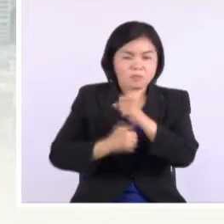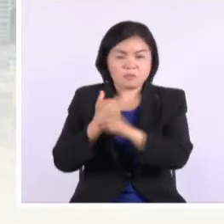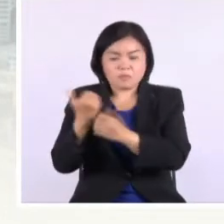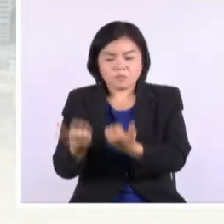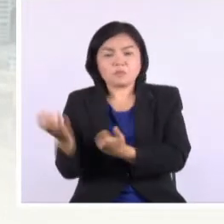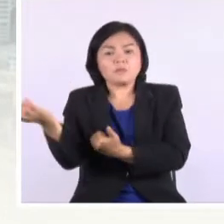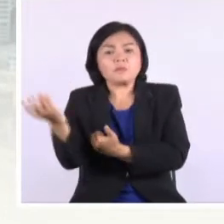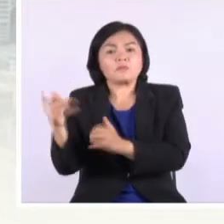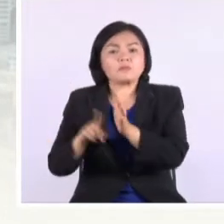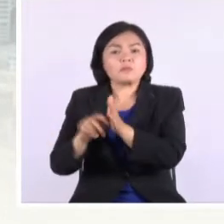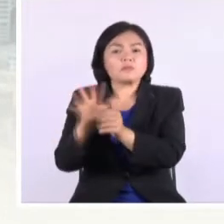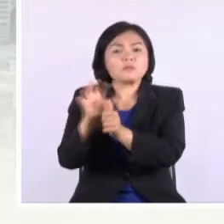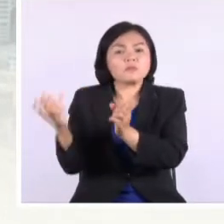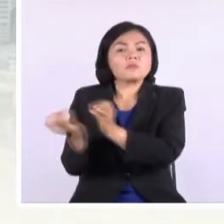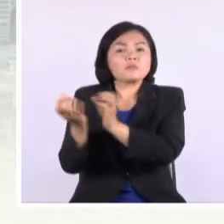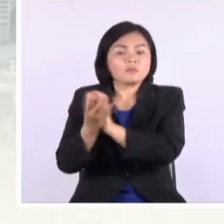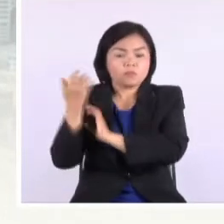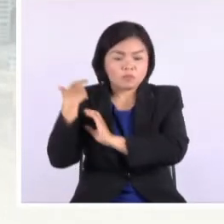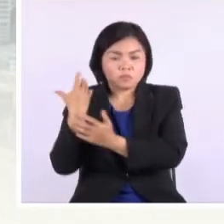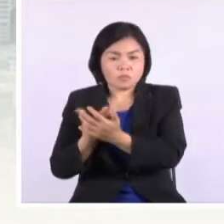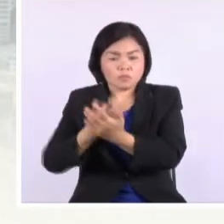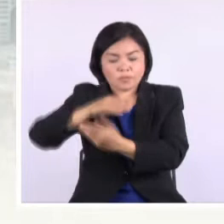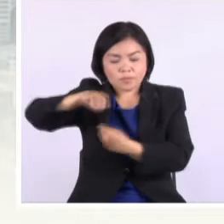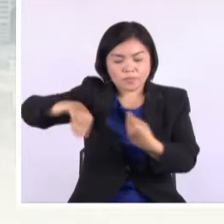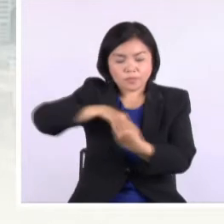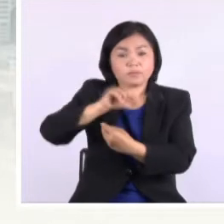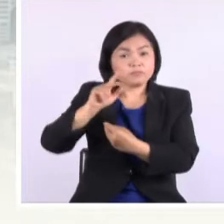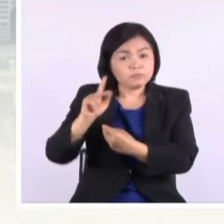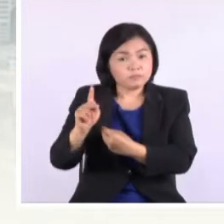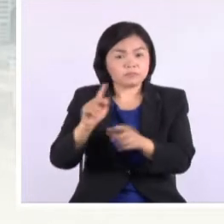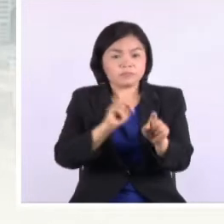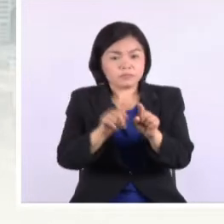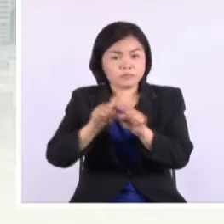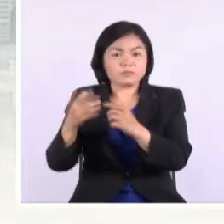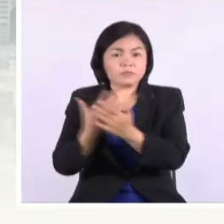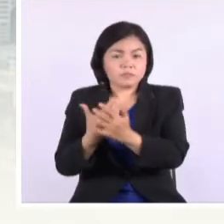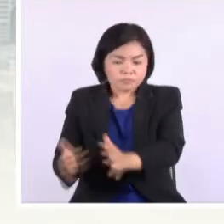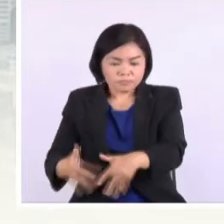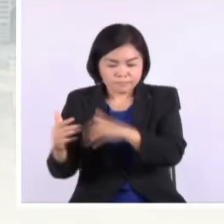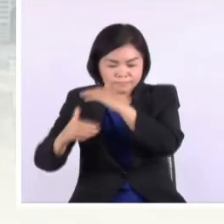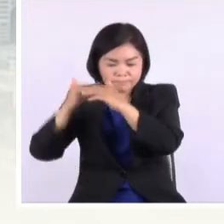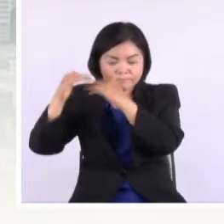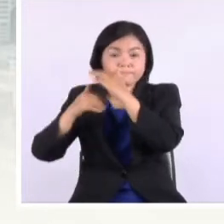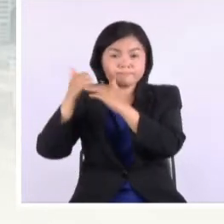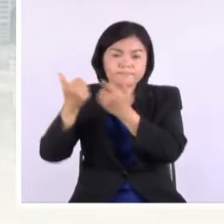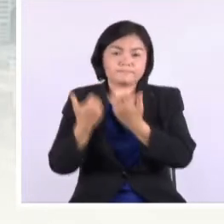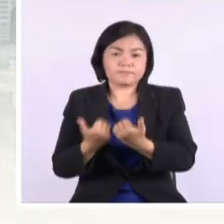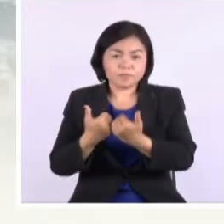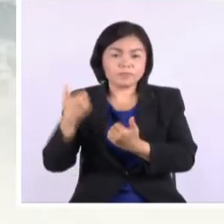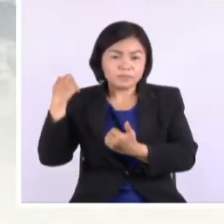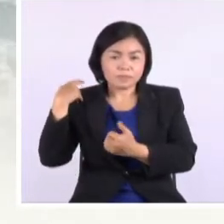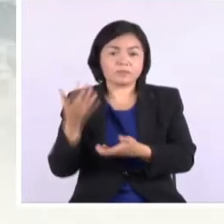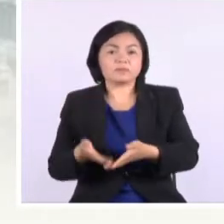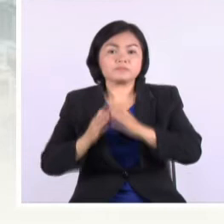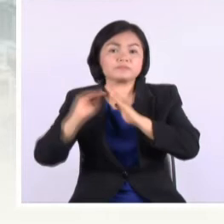กูหมดสิบเก้ารวมไปถึงเรื่องของเศรษฐกิจด้วยแต่ว่าที่ธาตุต่างๆเริ่มดีขึ้นนะครับแนวโน้มก็ดีขึ้นอย่างต่อเนื่องโดยการ